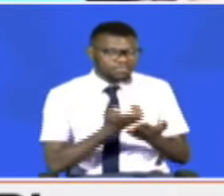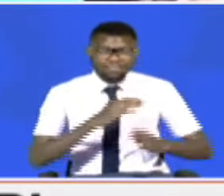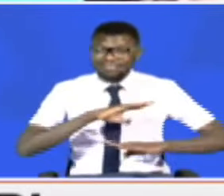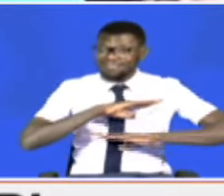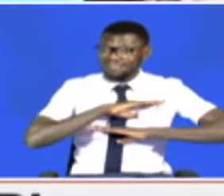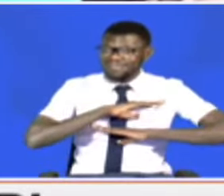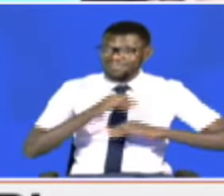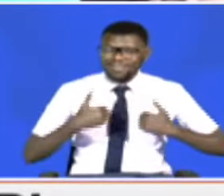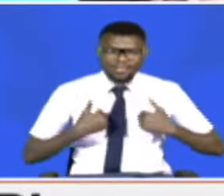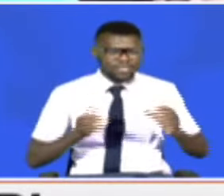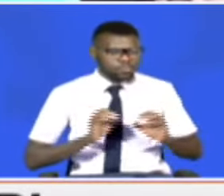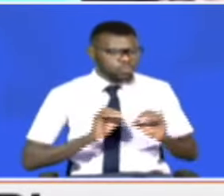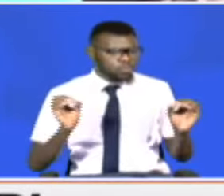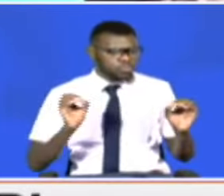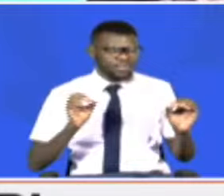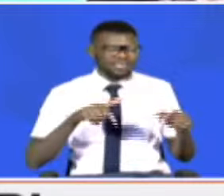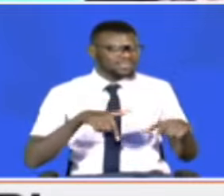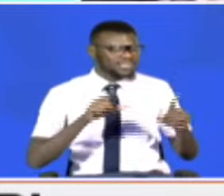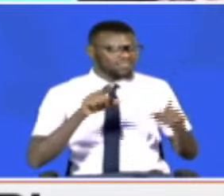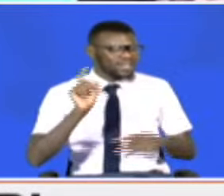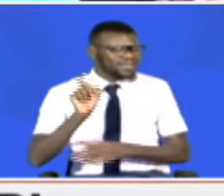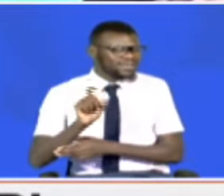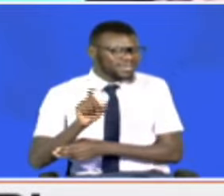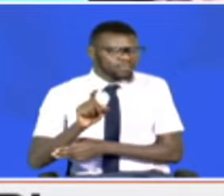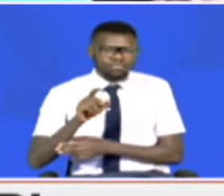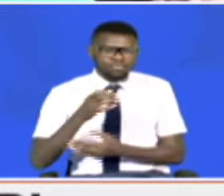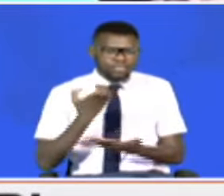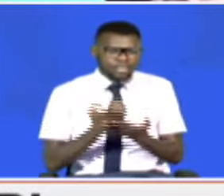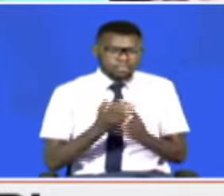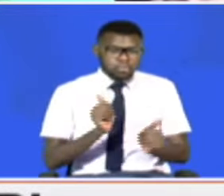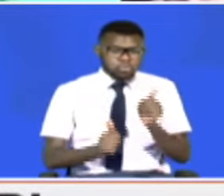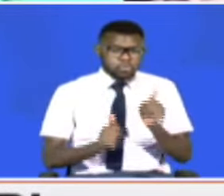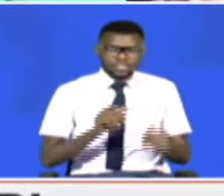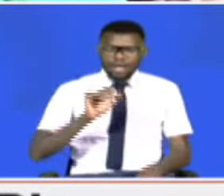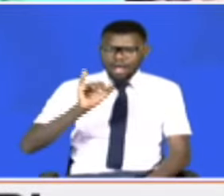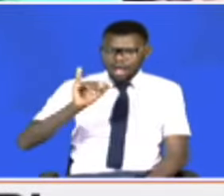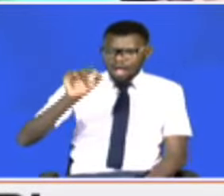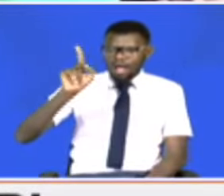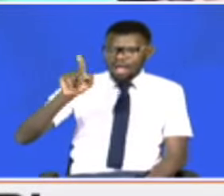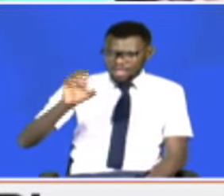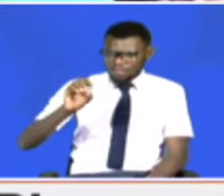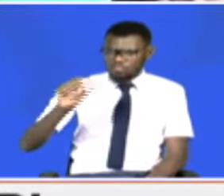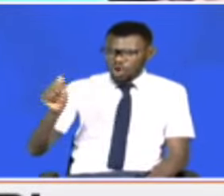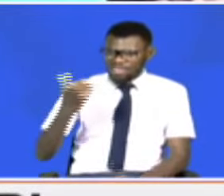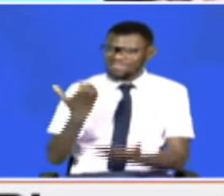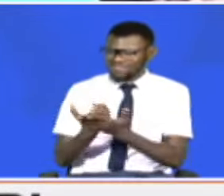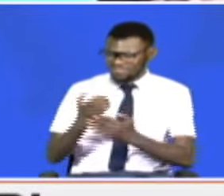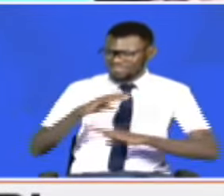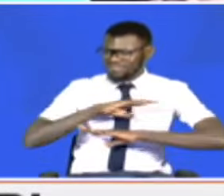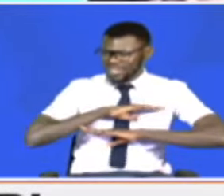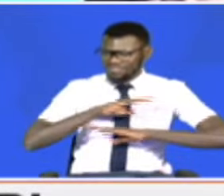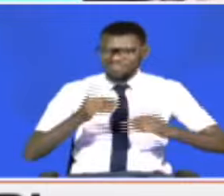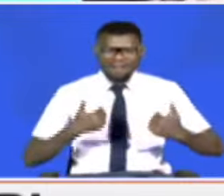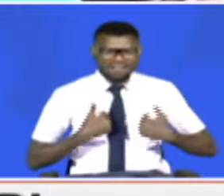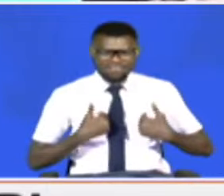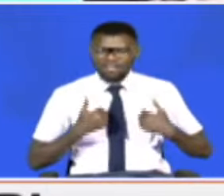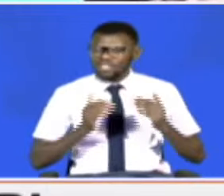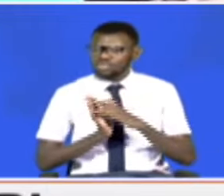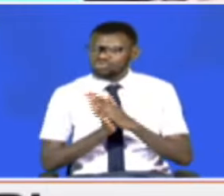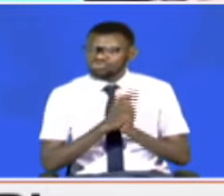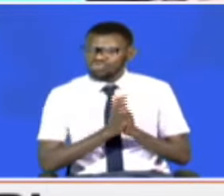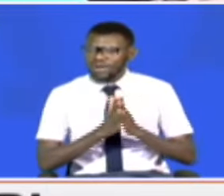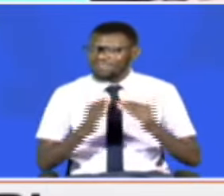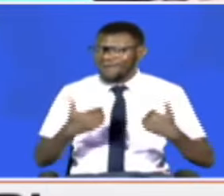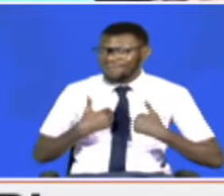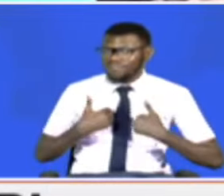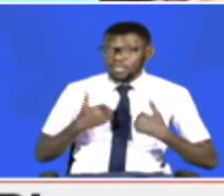more evidence that the ODPP needs from IPOA. The IPOA, they are also giving their side of the story. So I believe and I know and I all